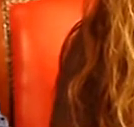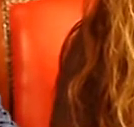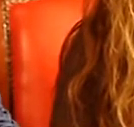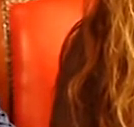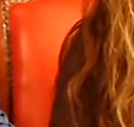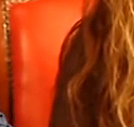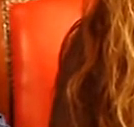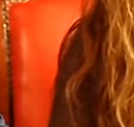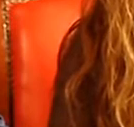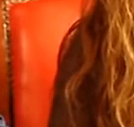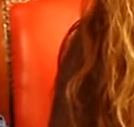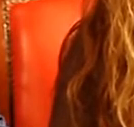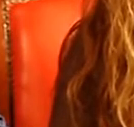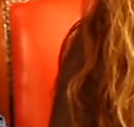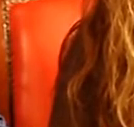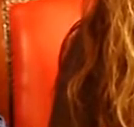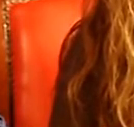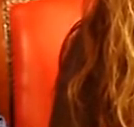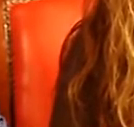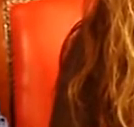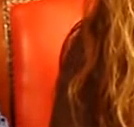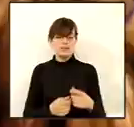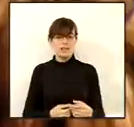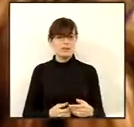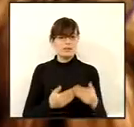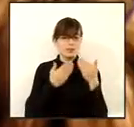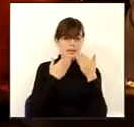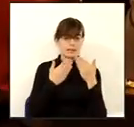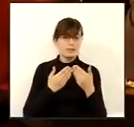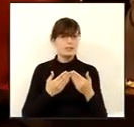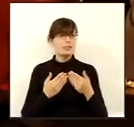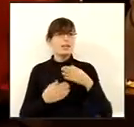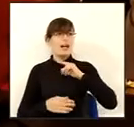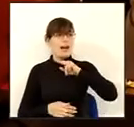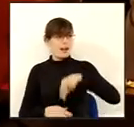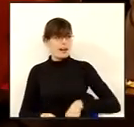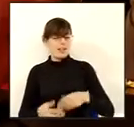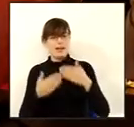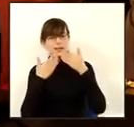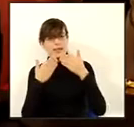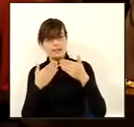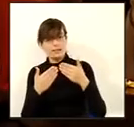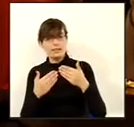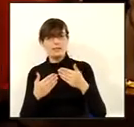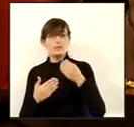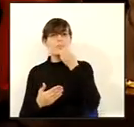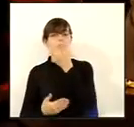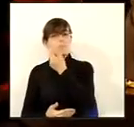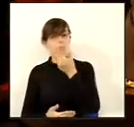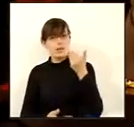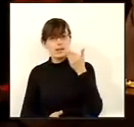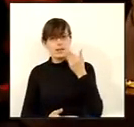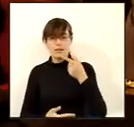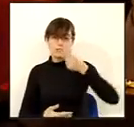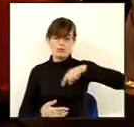Concedir la medalla d'or de la ciutat de Vic al senyor Lluís Solà i Sala. Senyor Anglada. Sí, gràcies. Bona tarda. Bé, des